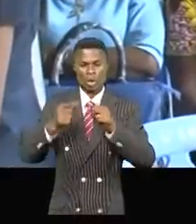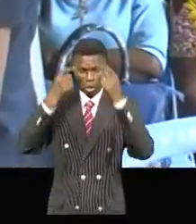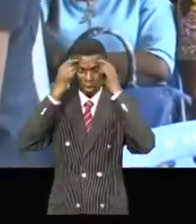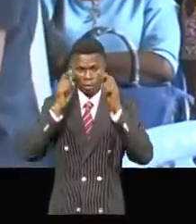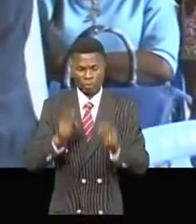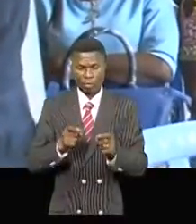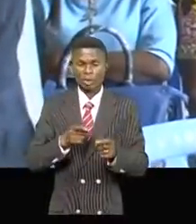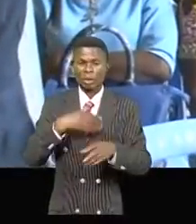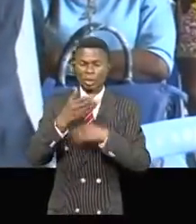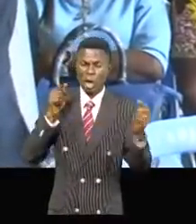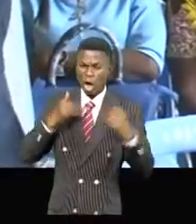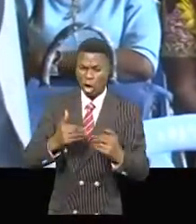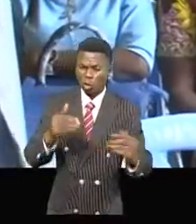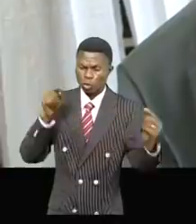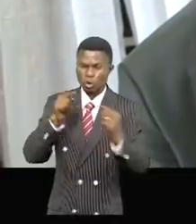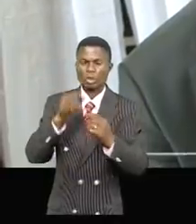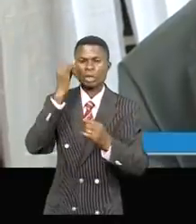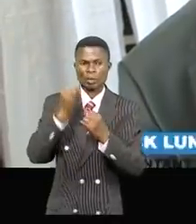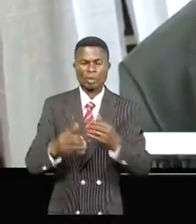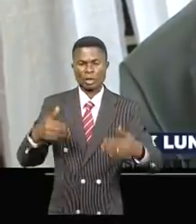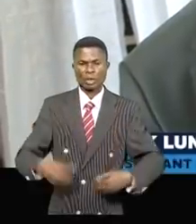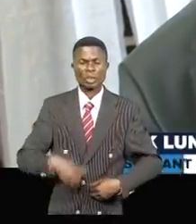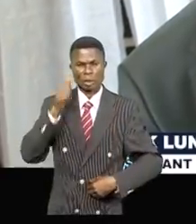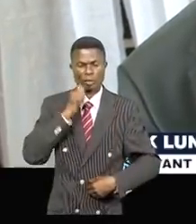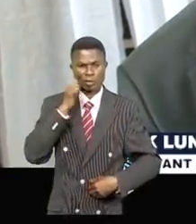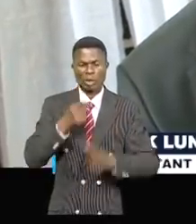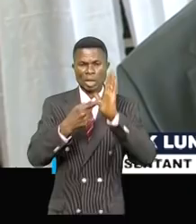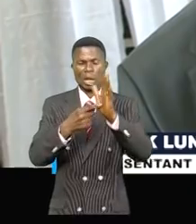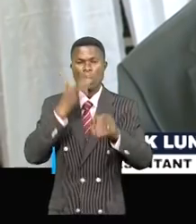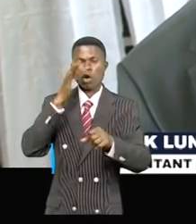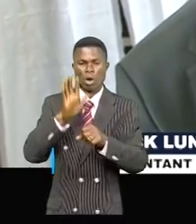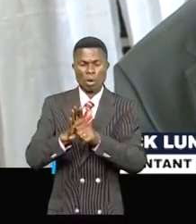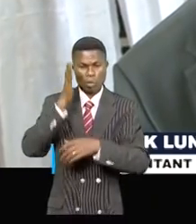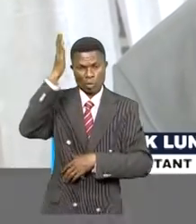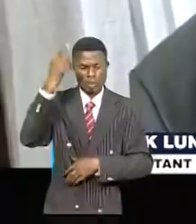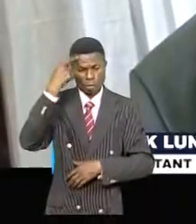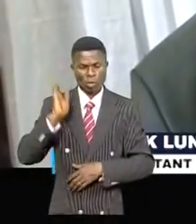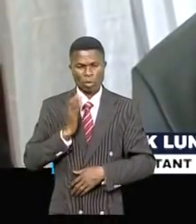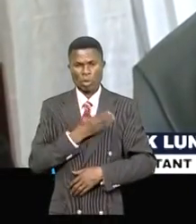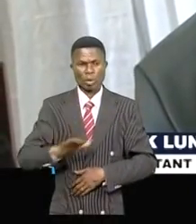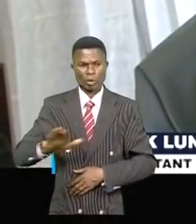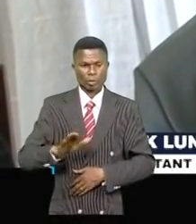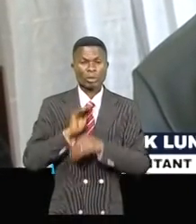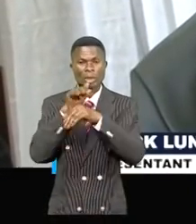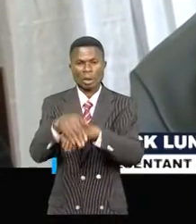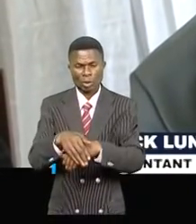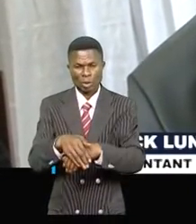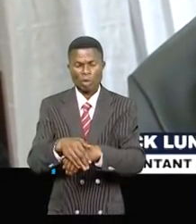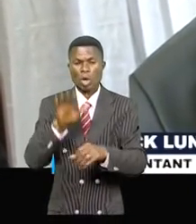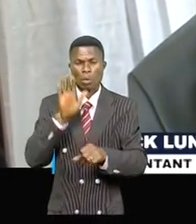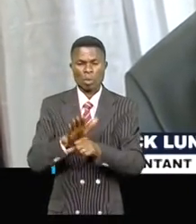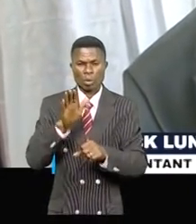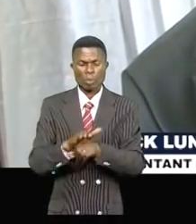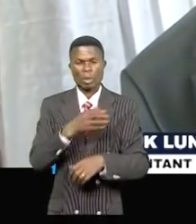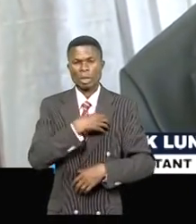de mener jusqu'au bout. Chaque jeune fille représente une promesse d'avenir pour notre pays. La participation active